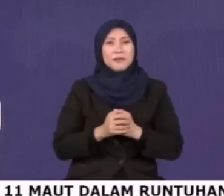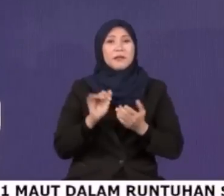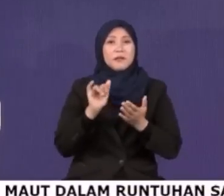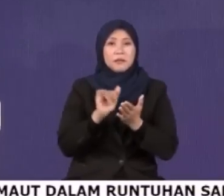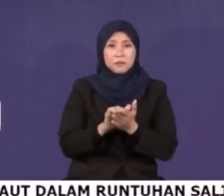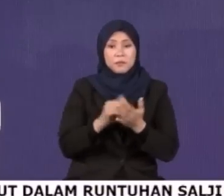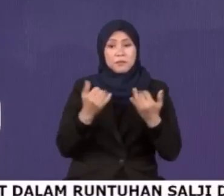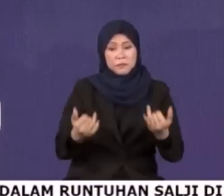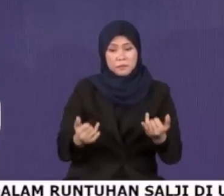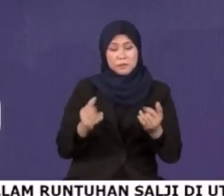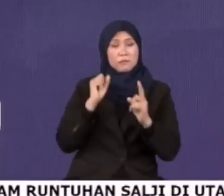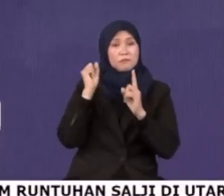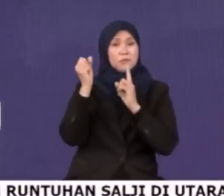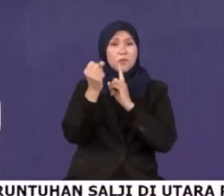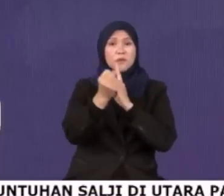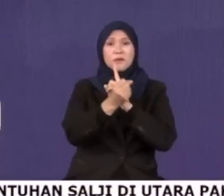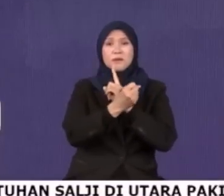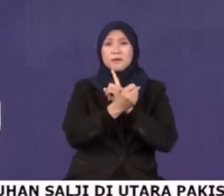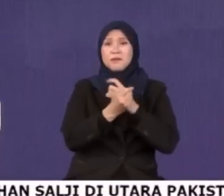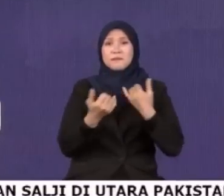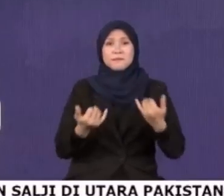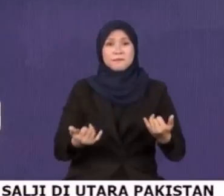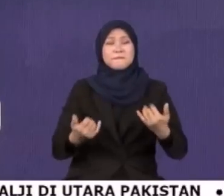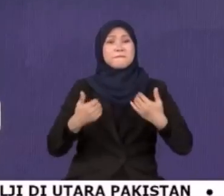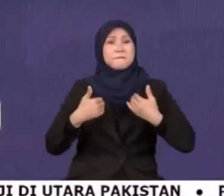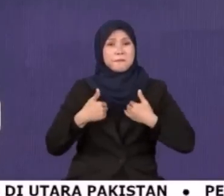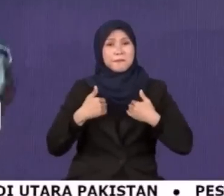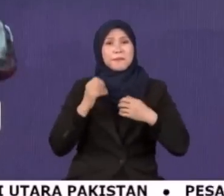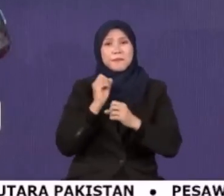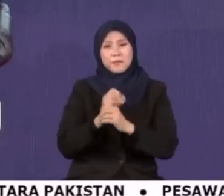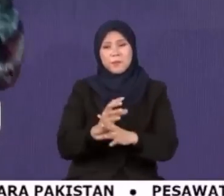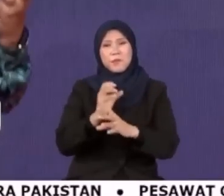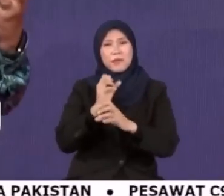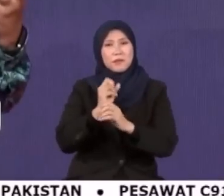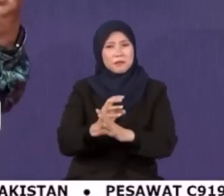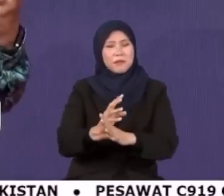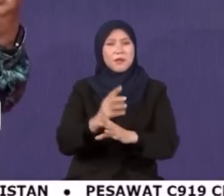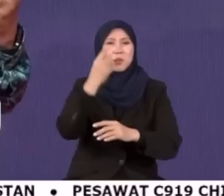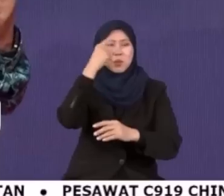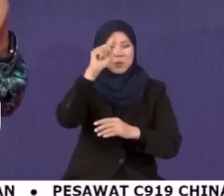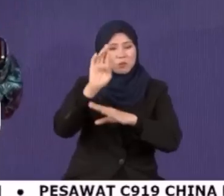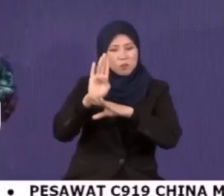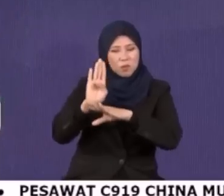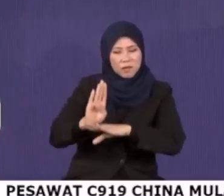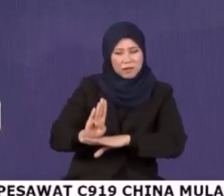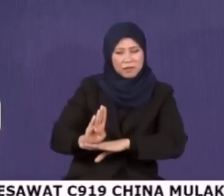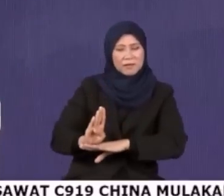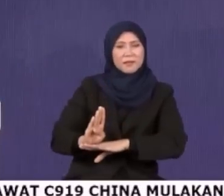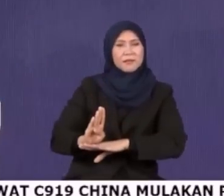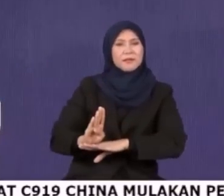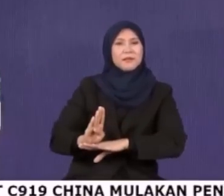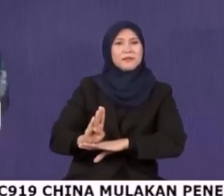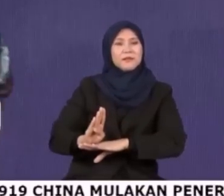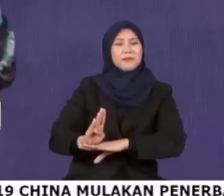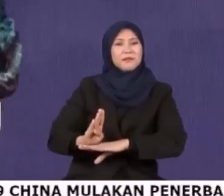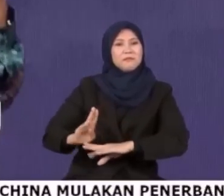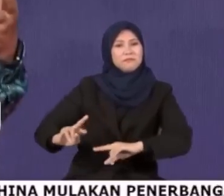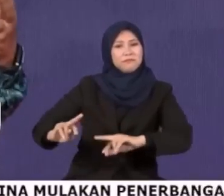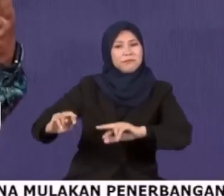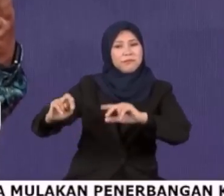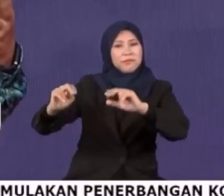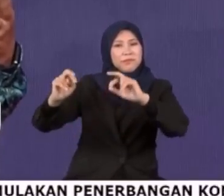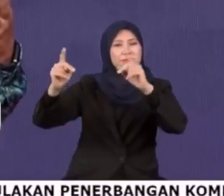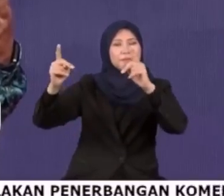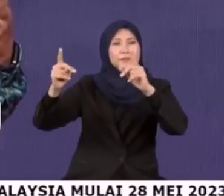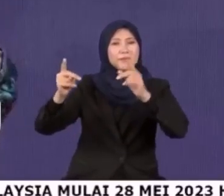suatu suasana di mana ada usaha untuk memekarkan budaya untuk memperluaskan